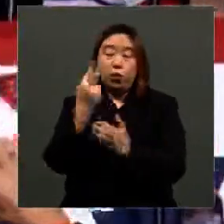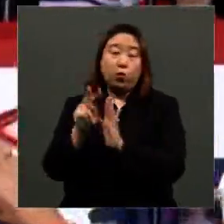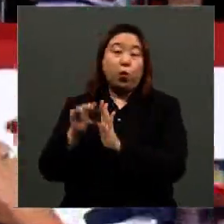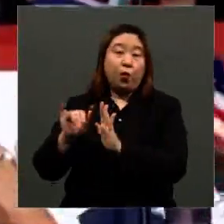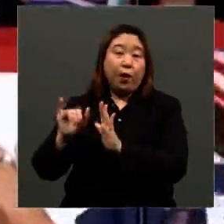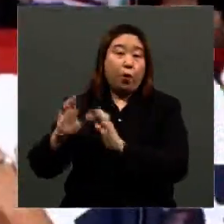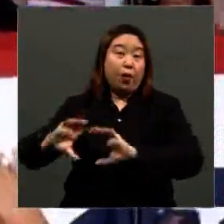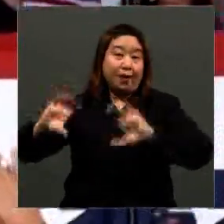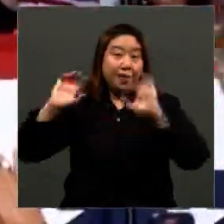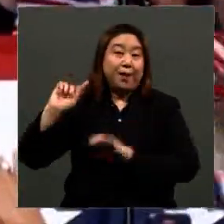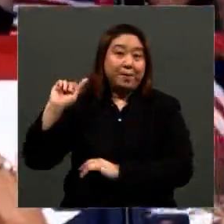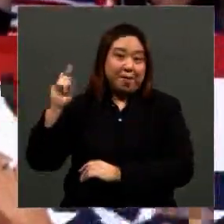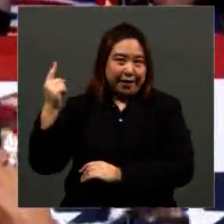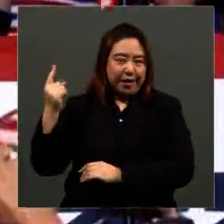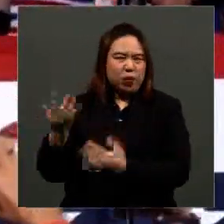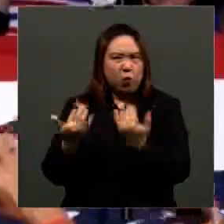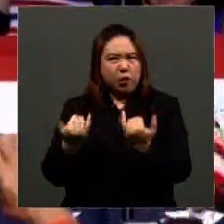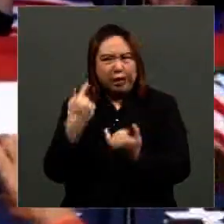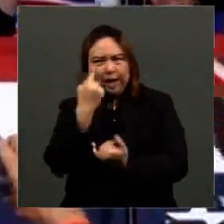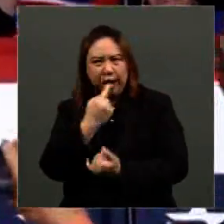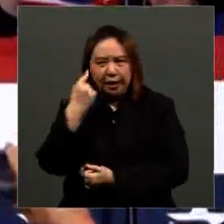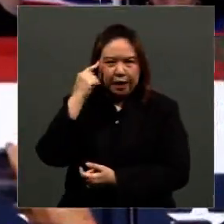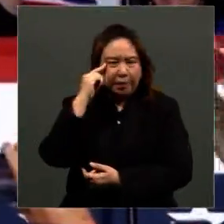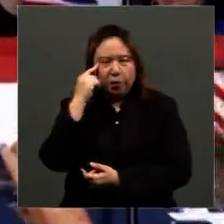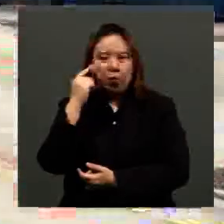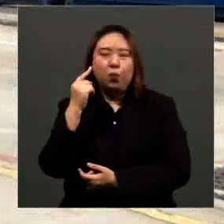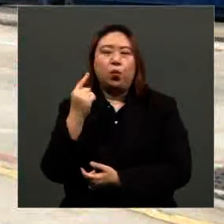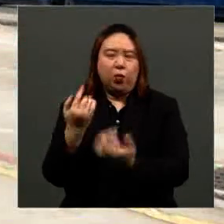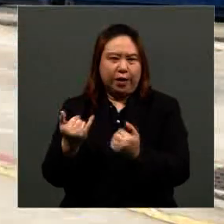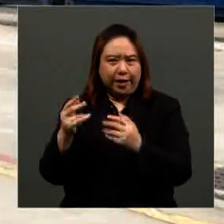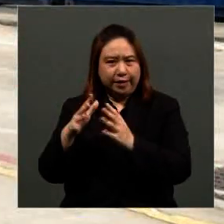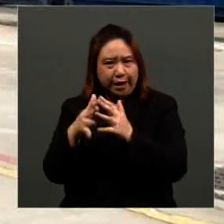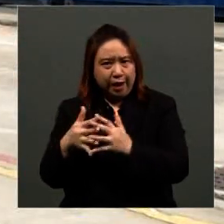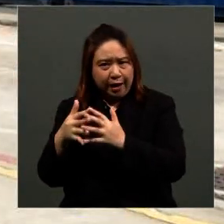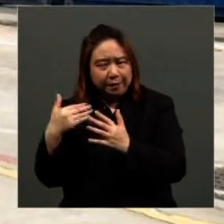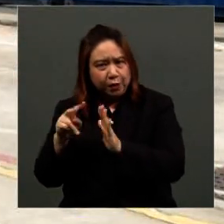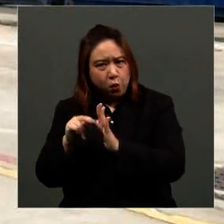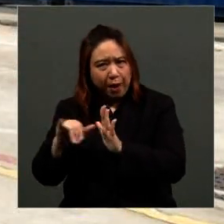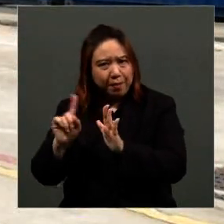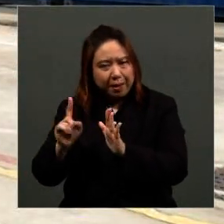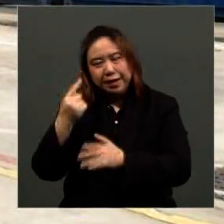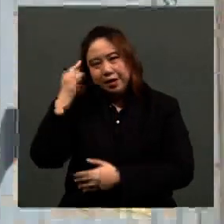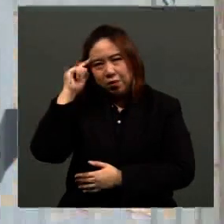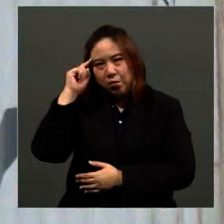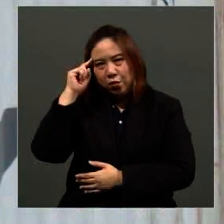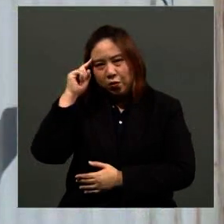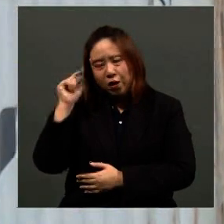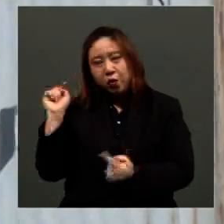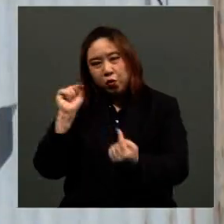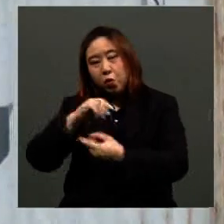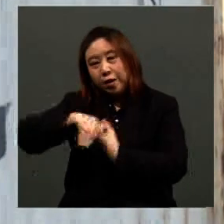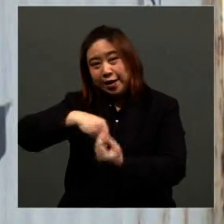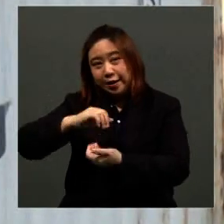รัฐบาลใหม่ของสหรัฐซึ่งยังไม่มีใครสามารถยืนยันได้อย่างชัดเจนนะคะว่าสหรัฐอเมริกาจะมีนิวัยเช่นไรทั้งเรื่องความร่วมมือทาง